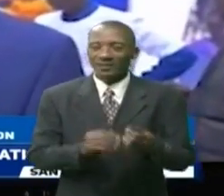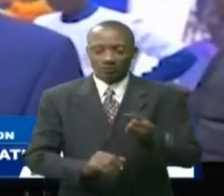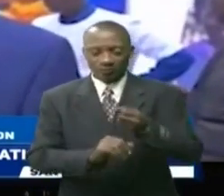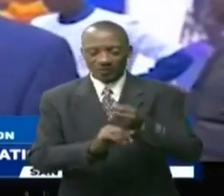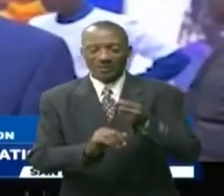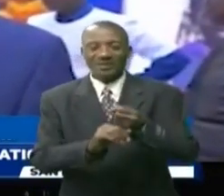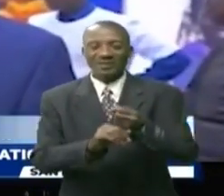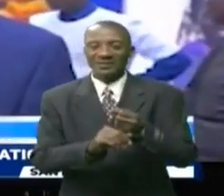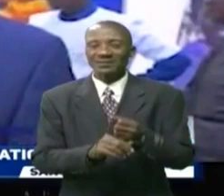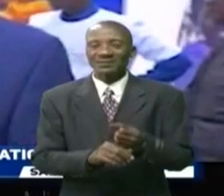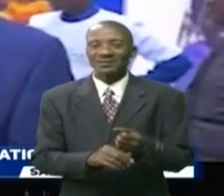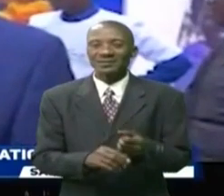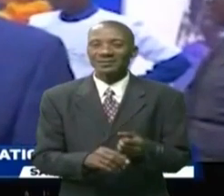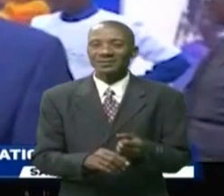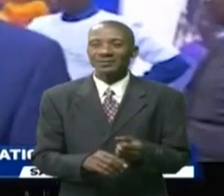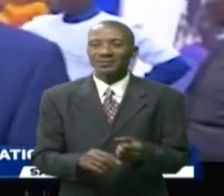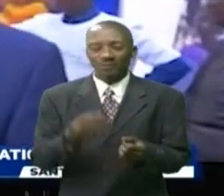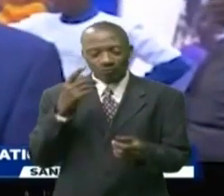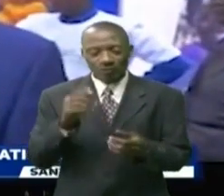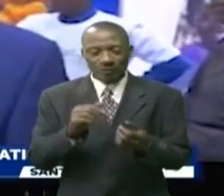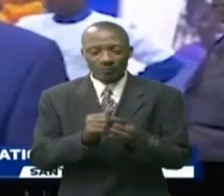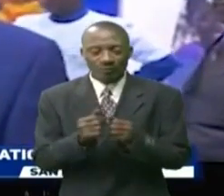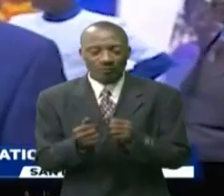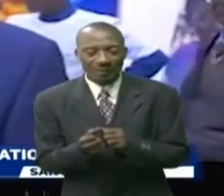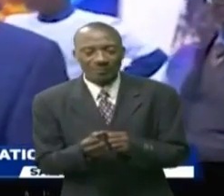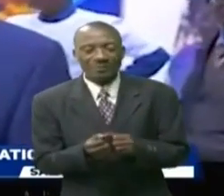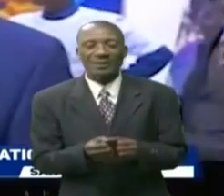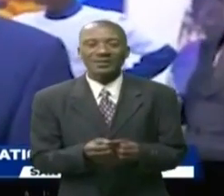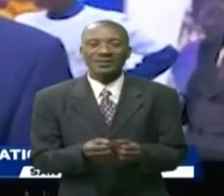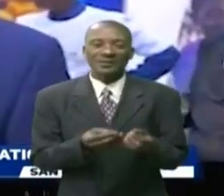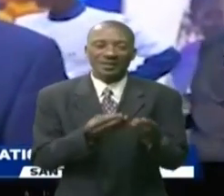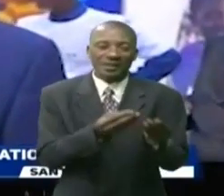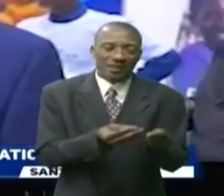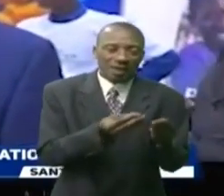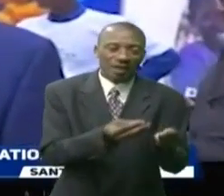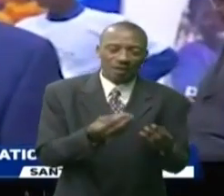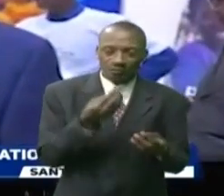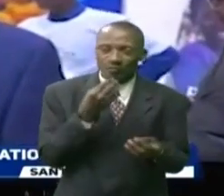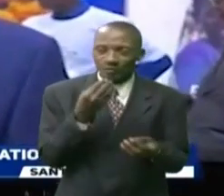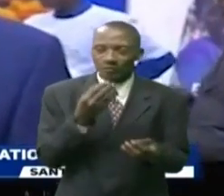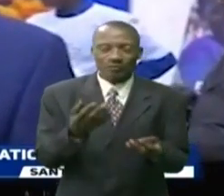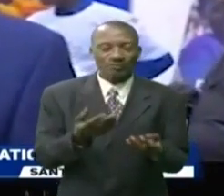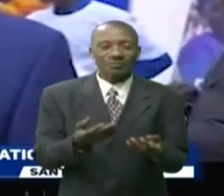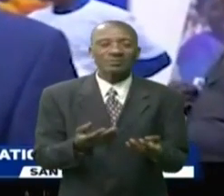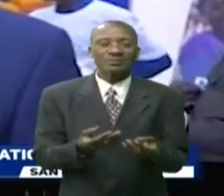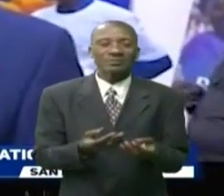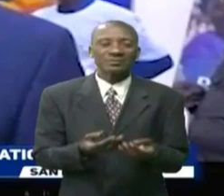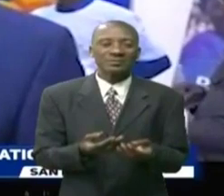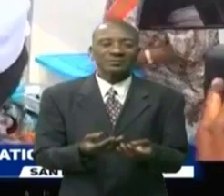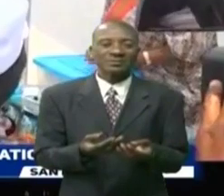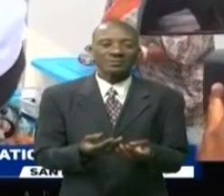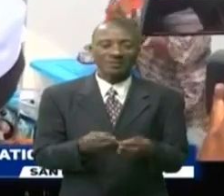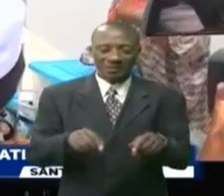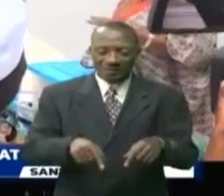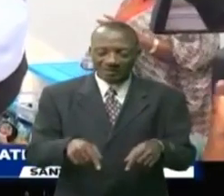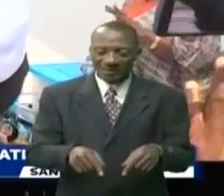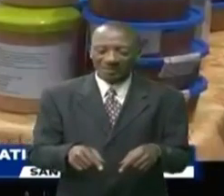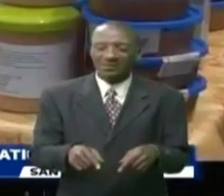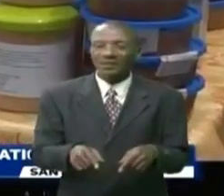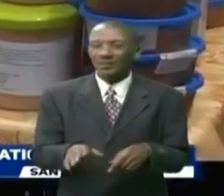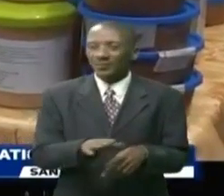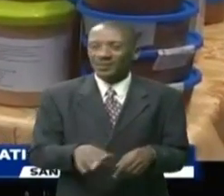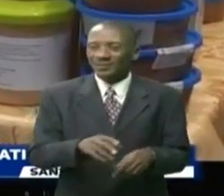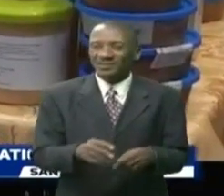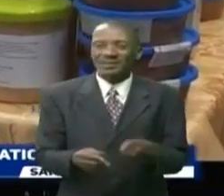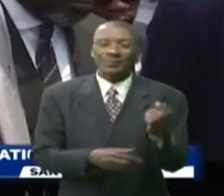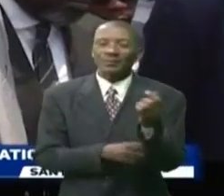Nutrition, dans toute la procédure de préparatif de ces forums. Des ateliers sont